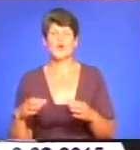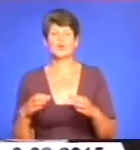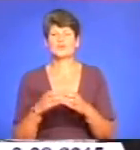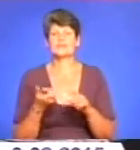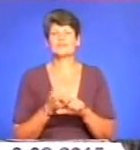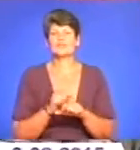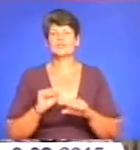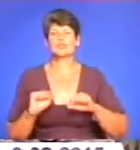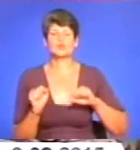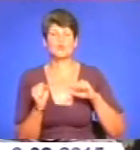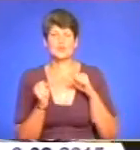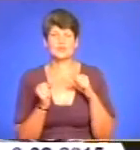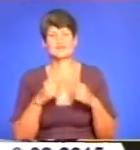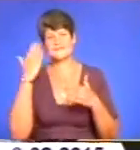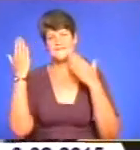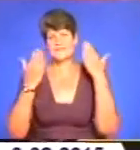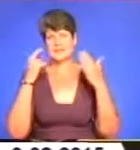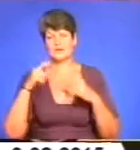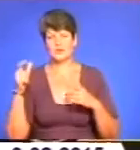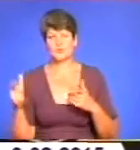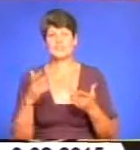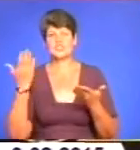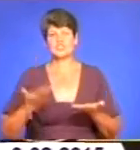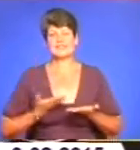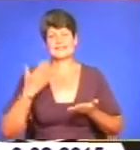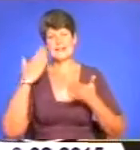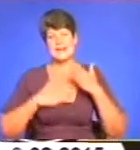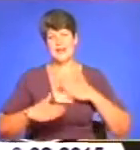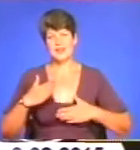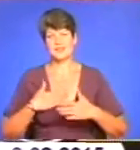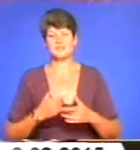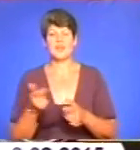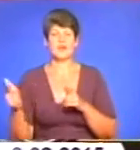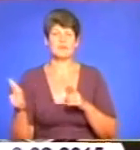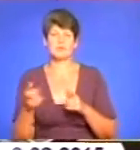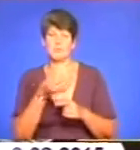подобається ці люди, вони веселі, життєрадісні, мені подобається з ними працювати.